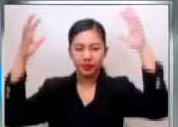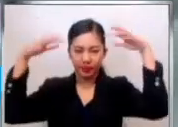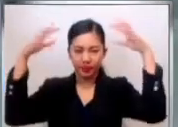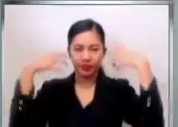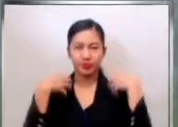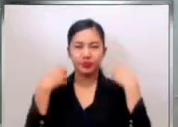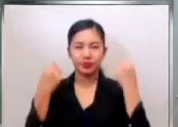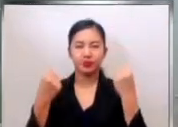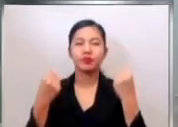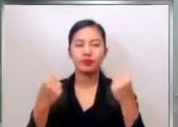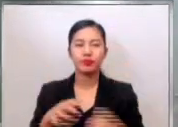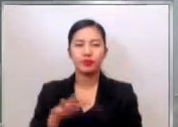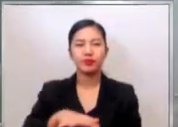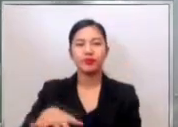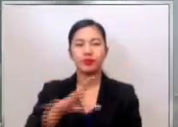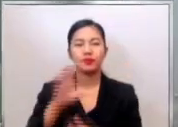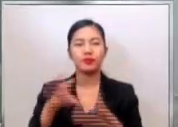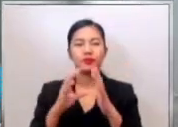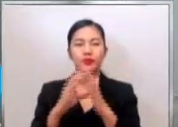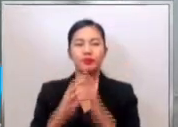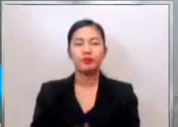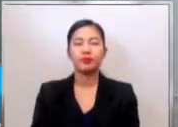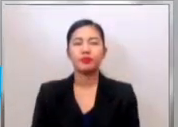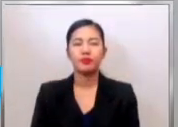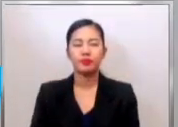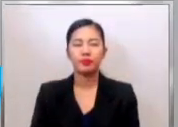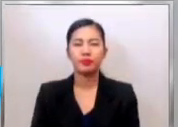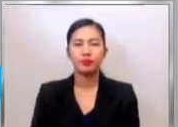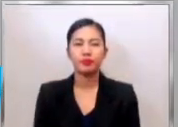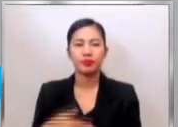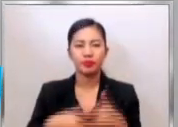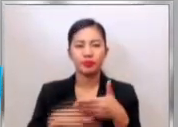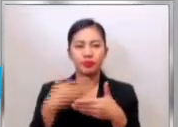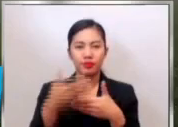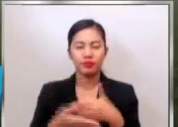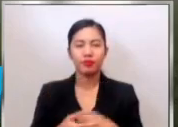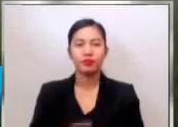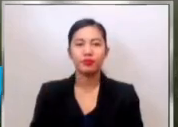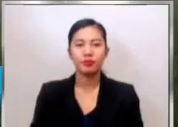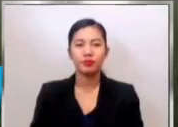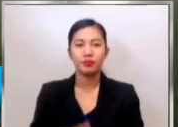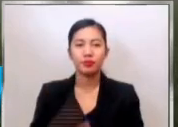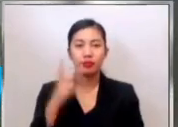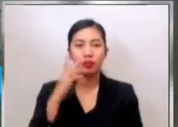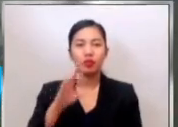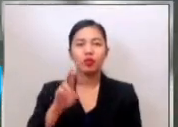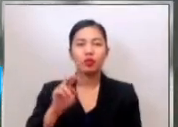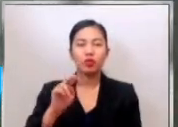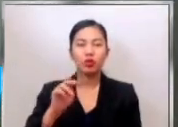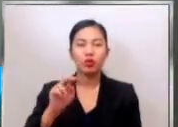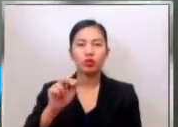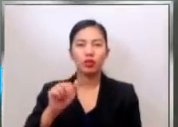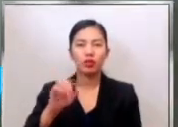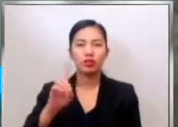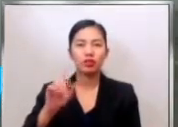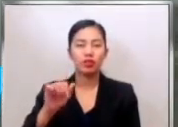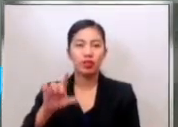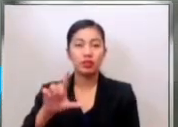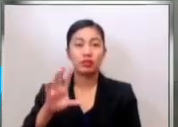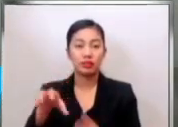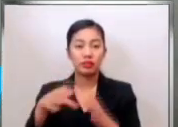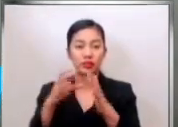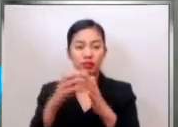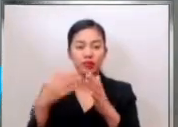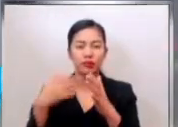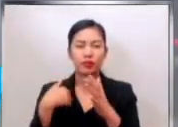lungsod. Binalot naman ang makapal na hamog ang Coronadal City kasunod ng pagbuhos ng ulan. Halos mag-zero visibility sa